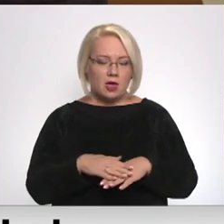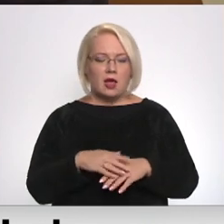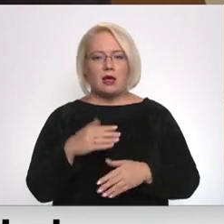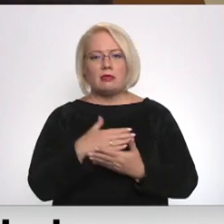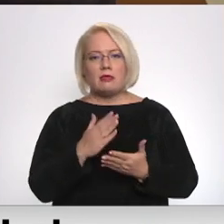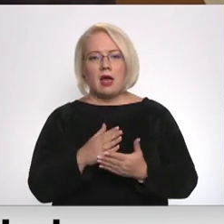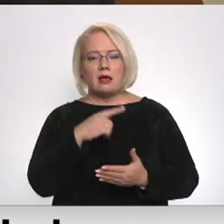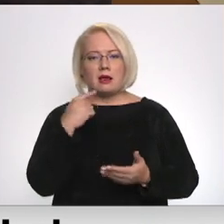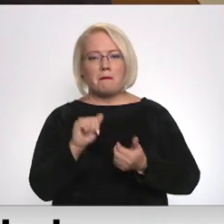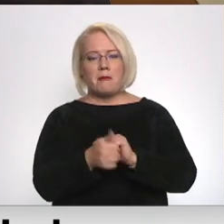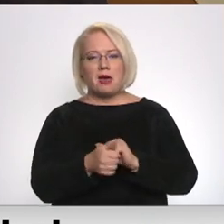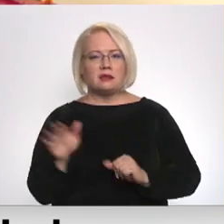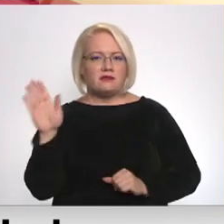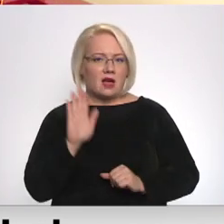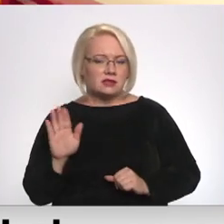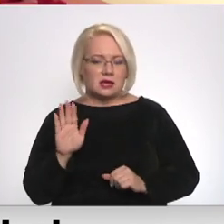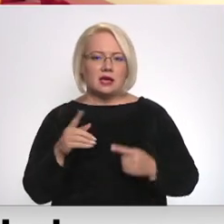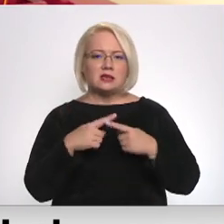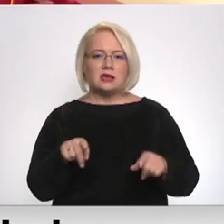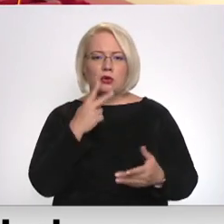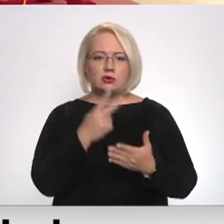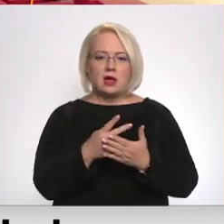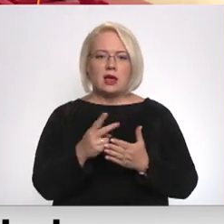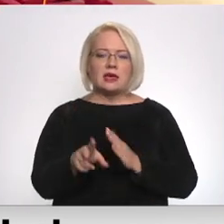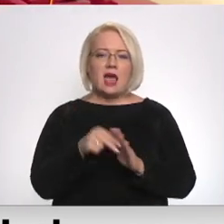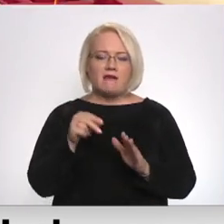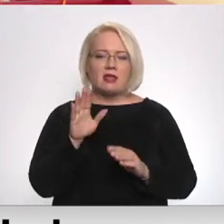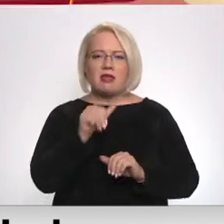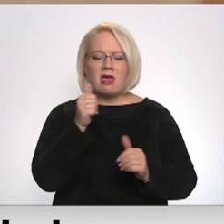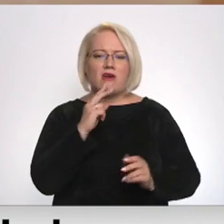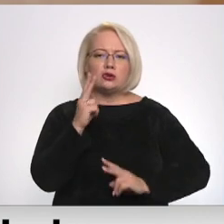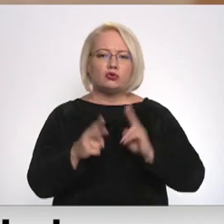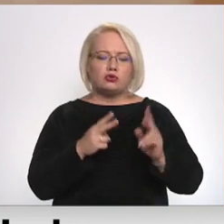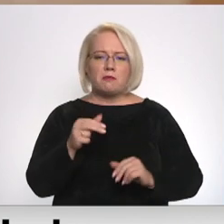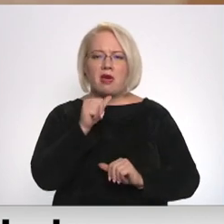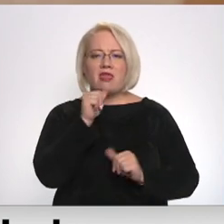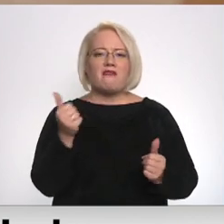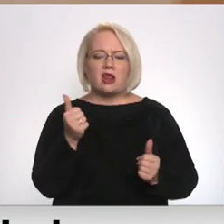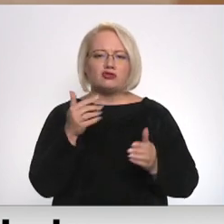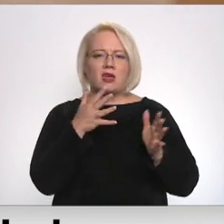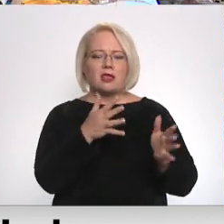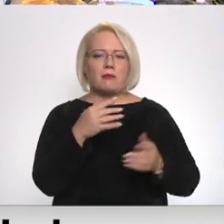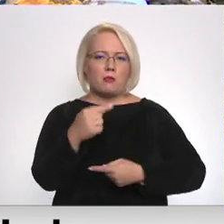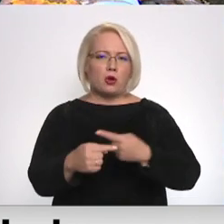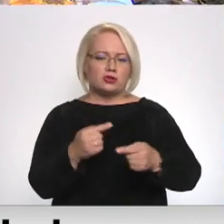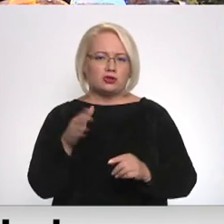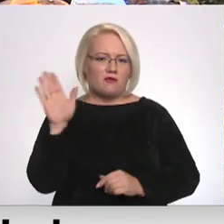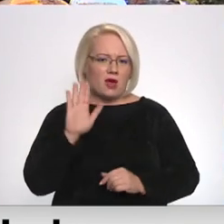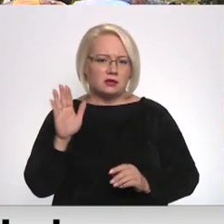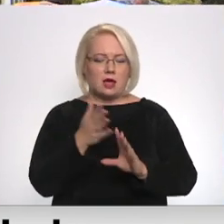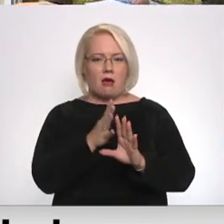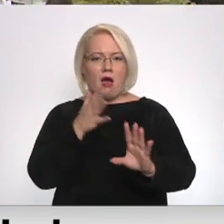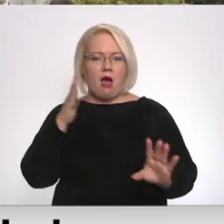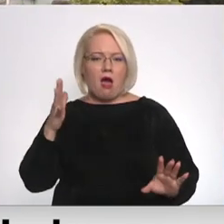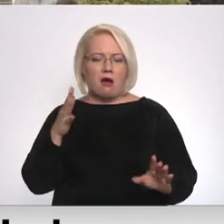vēlas izmaiņas valstī, daļa uzskata, ka ir jāvēlē, lai pēc tam nevarētu sūdzēties par nespēju ietekmēt procesus valstī. Gara rinda pie viena